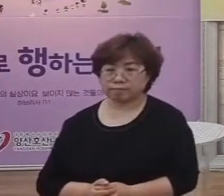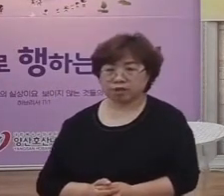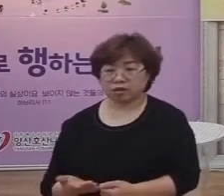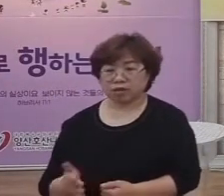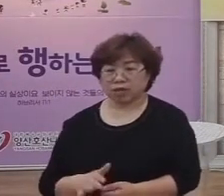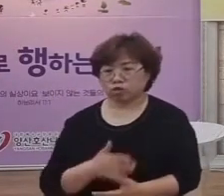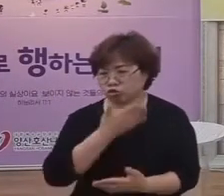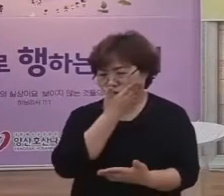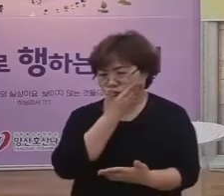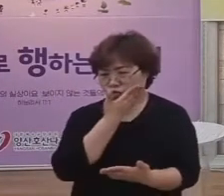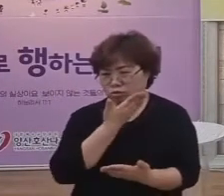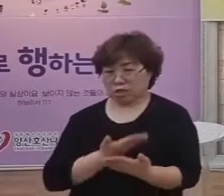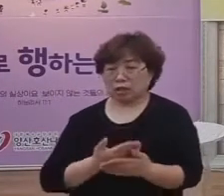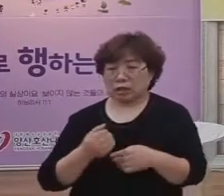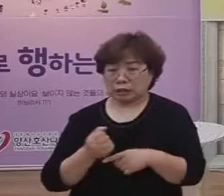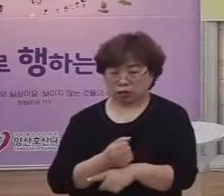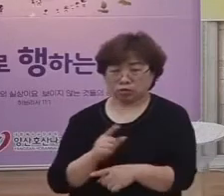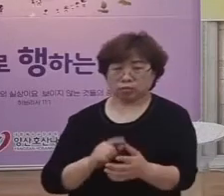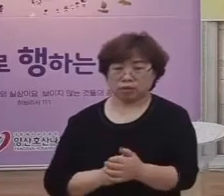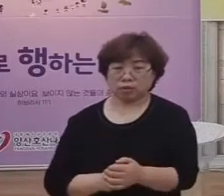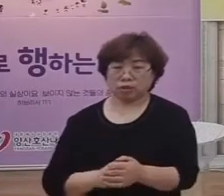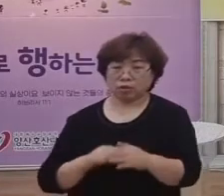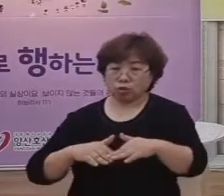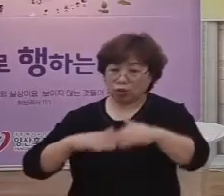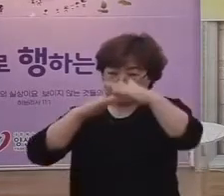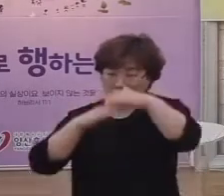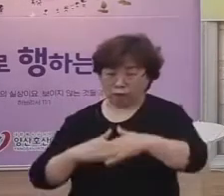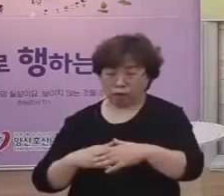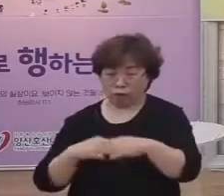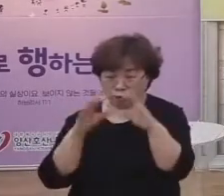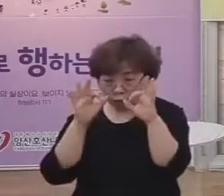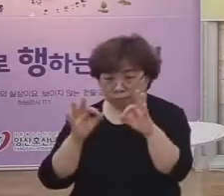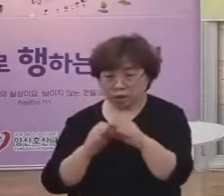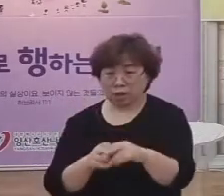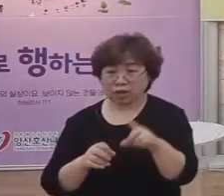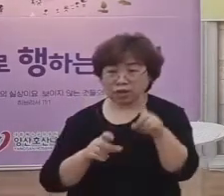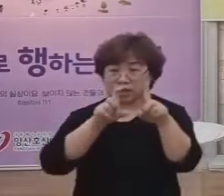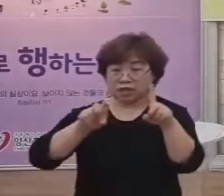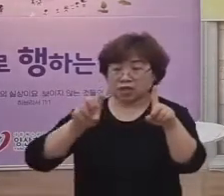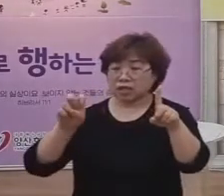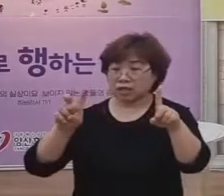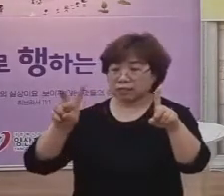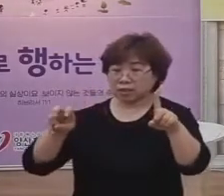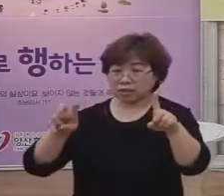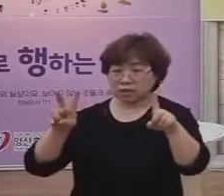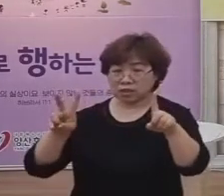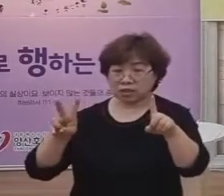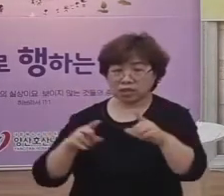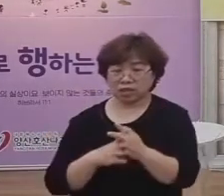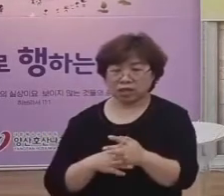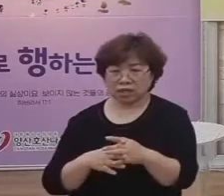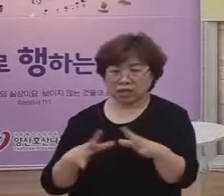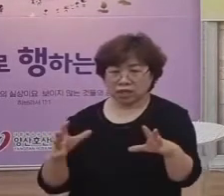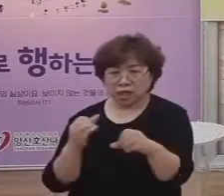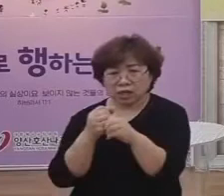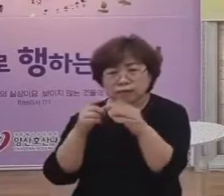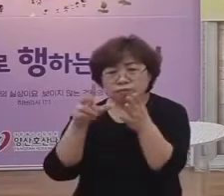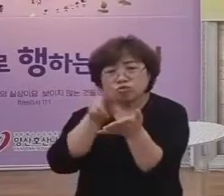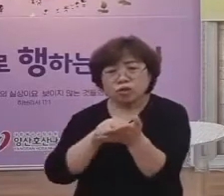중요하냐면, 이 오늘 본문에 이 22절의 핵심 구절이라고 그랬잖아요. 이게 왜